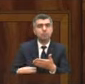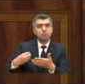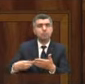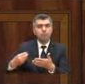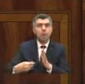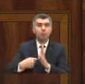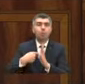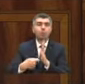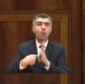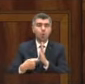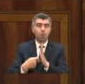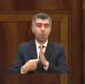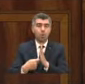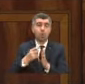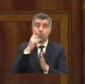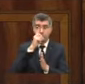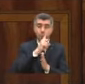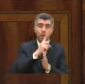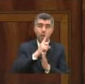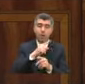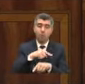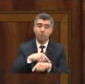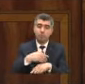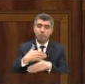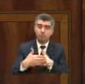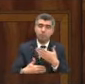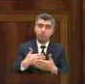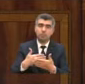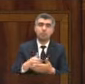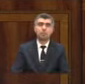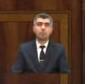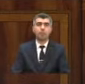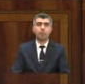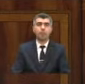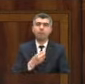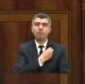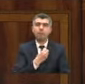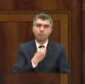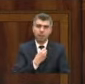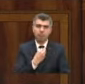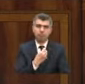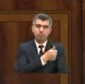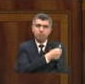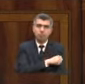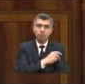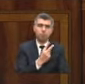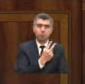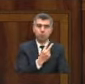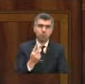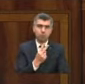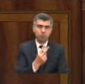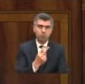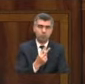مشاريع. نتمنى أن نتدارك هذا الأمر. فيما يخص الأطباء والممرضين، نحن من